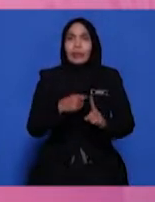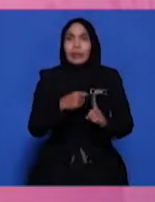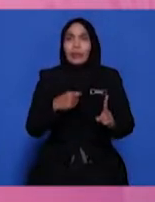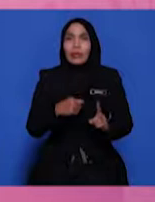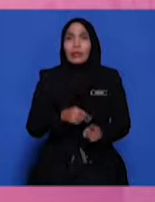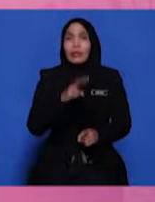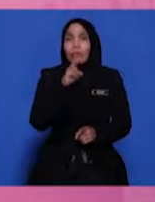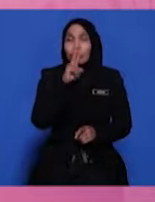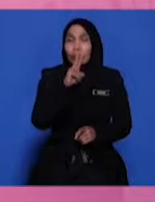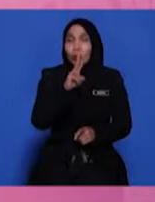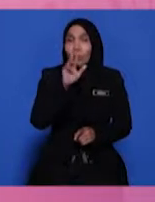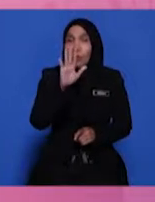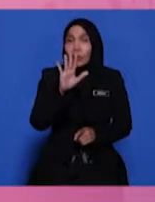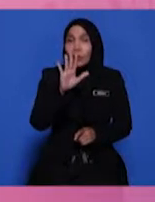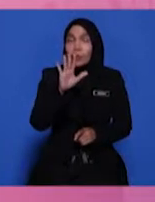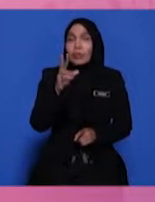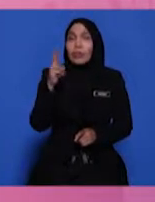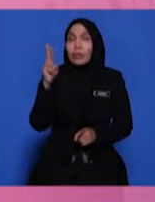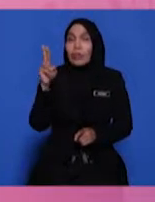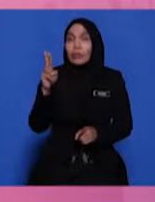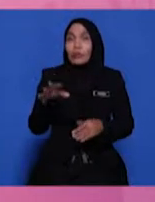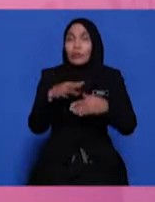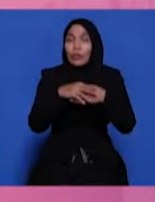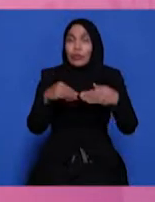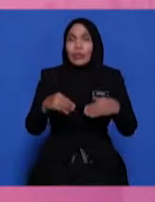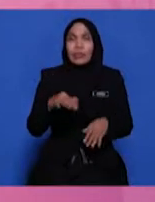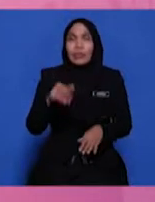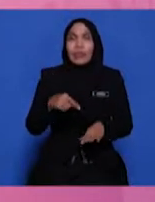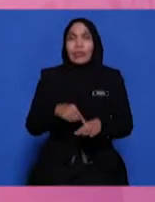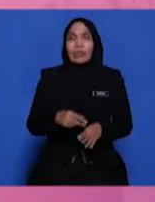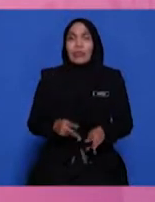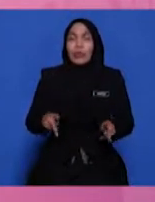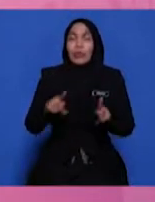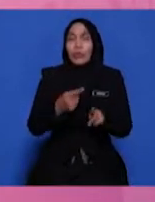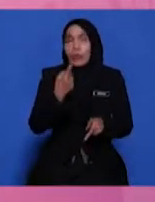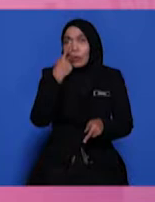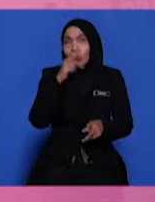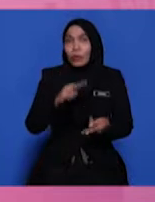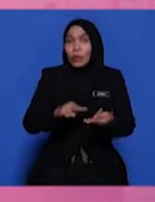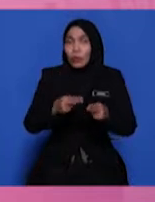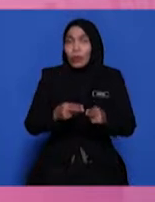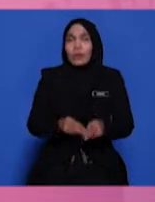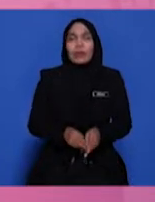RM25,000 yang diperlukan untuk ubai suai dapur. Dapatkah murid-murid lihat di akhir aliran